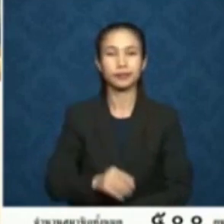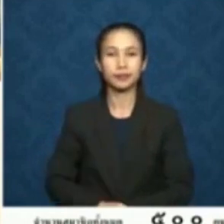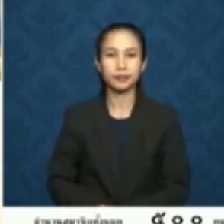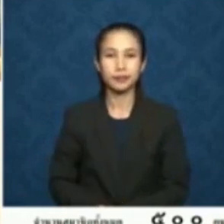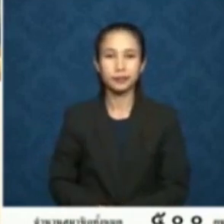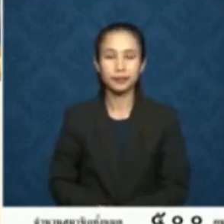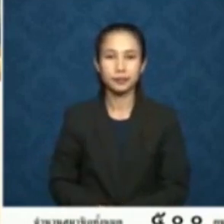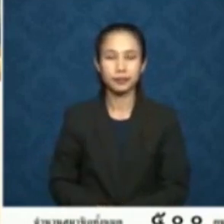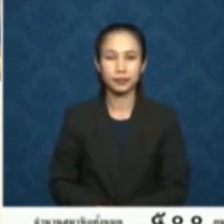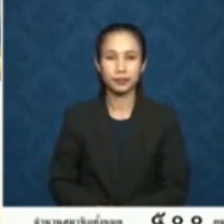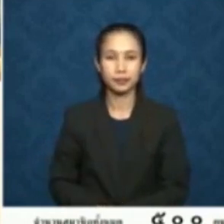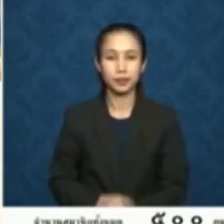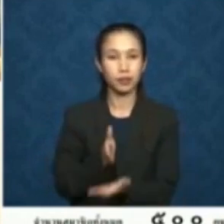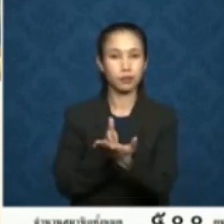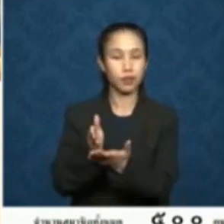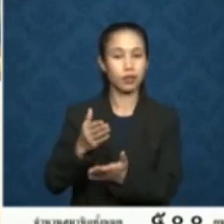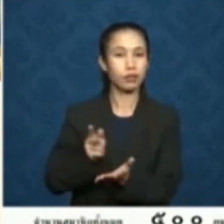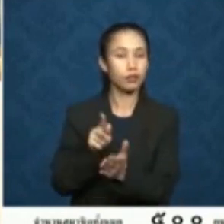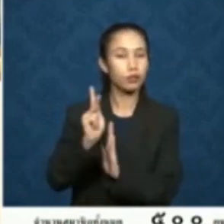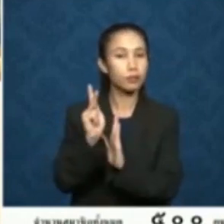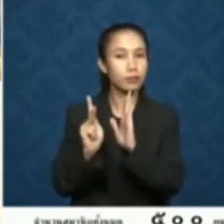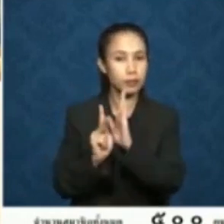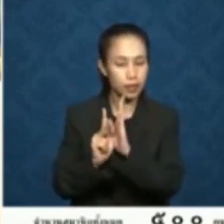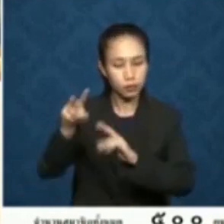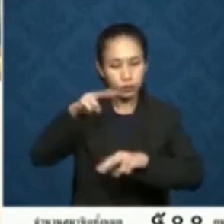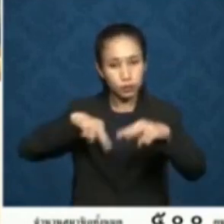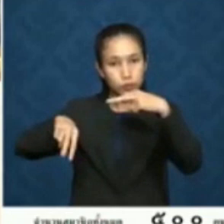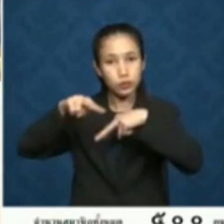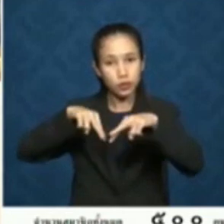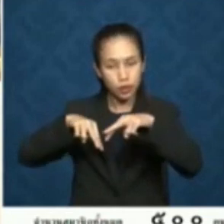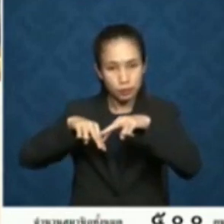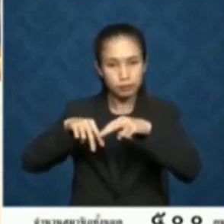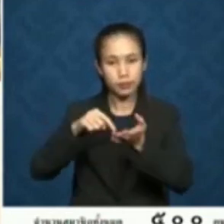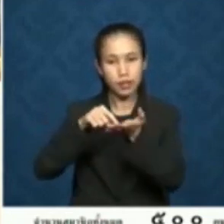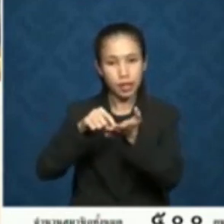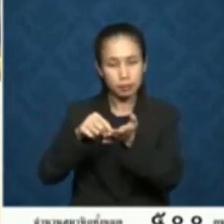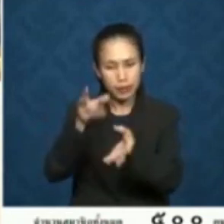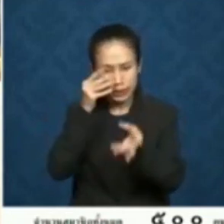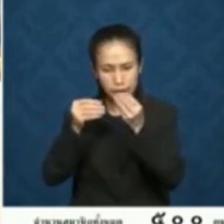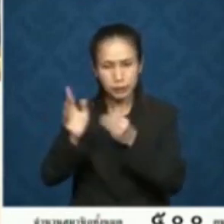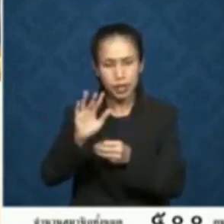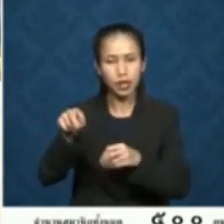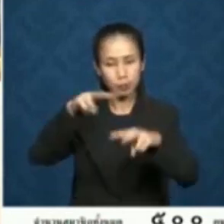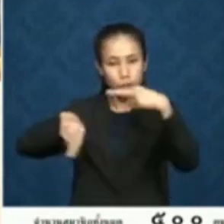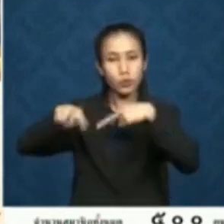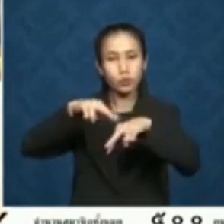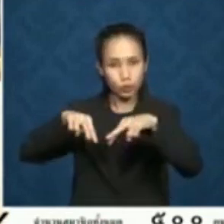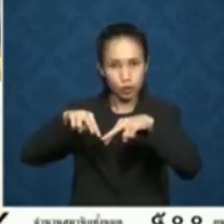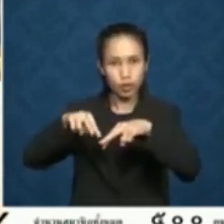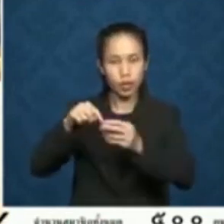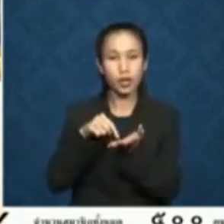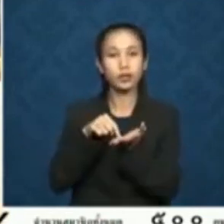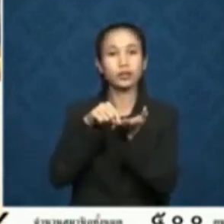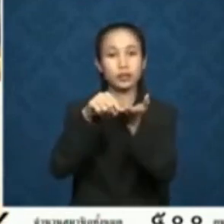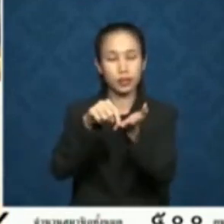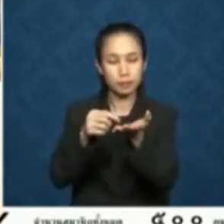2567นะครับแล้วก็ให้กฤษฎีกานะครับไปตรวจร่างนะครับไม่ได้ไปศึกษาแล้วครับไปตรวจร่างนะ